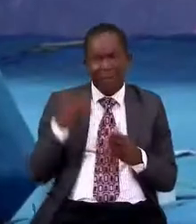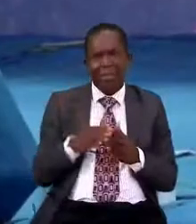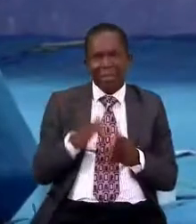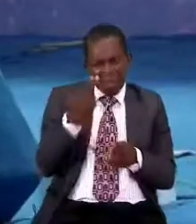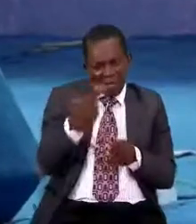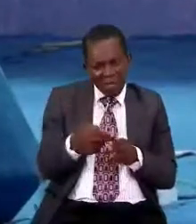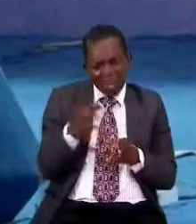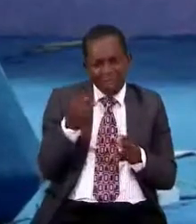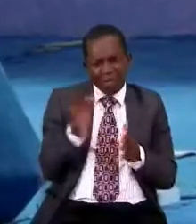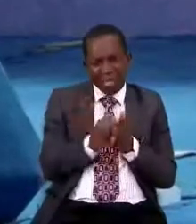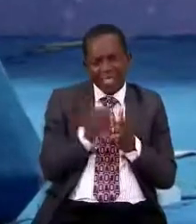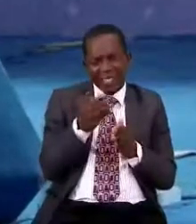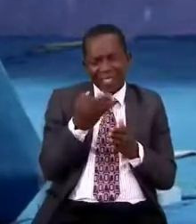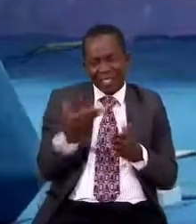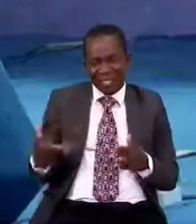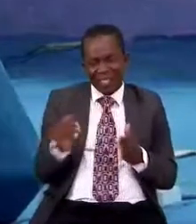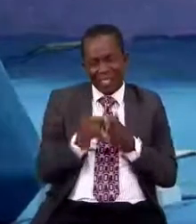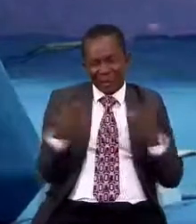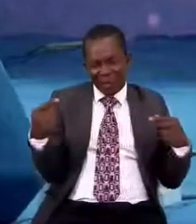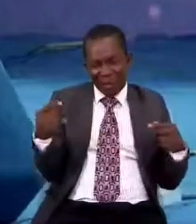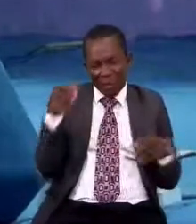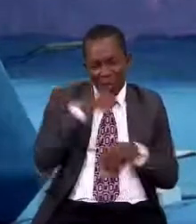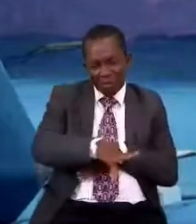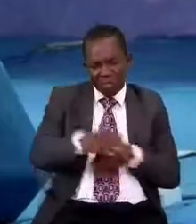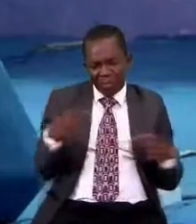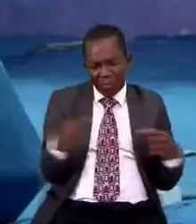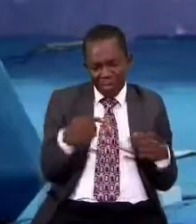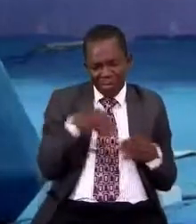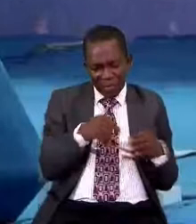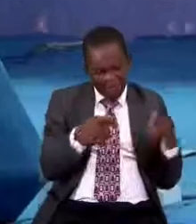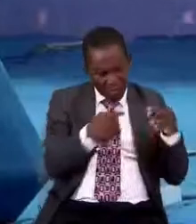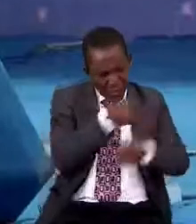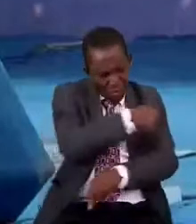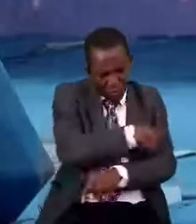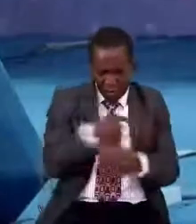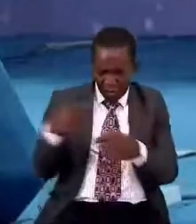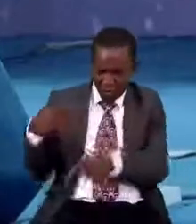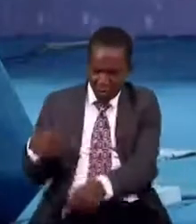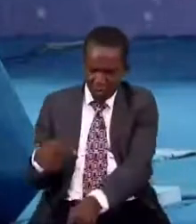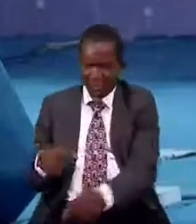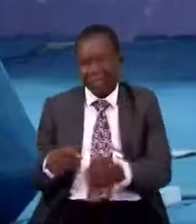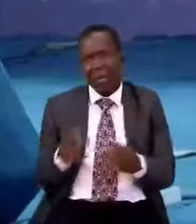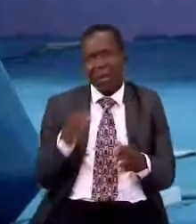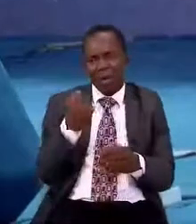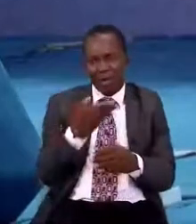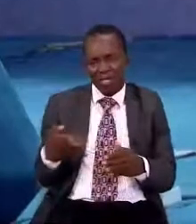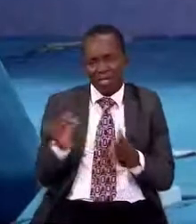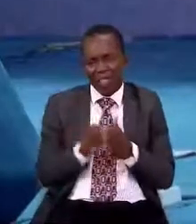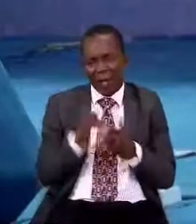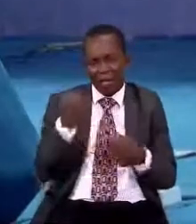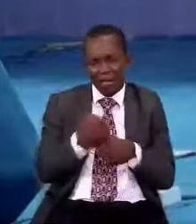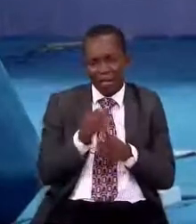à tes jointures, le nom de la chose là qui fait coaguler ton sang, le nom de la chose là qui